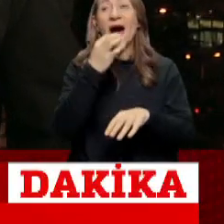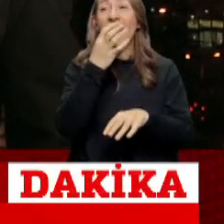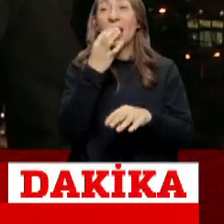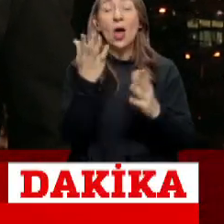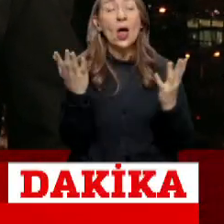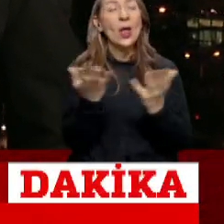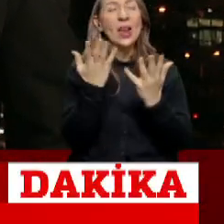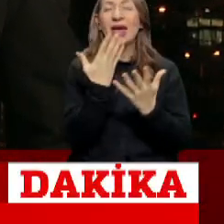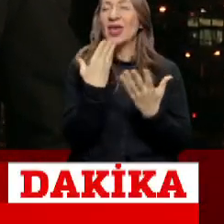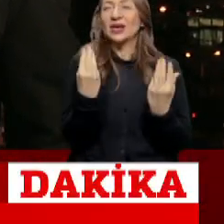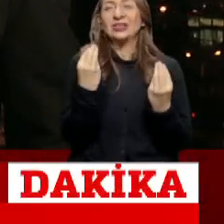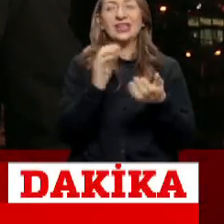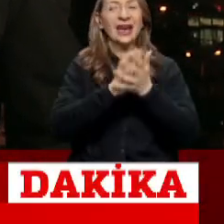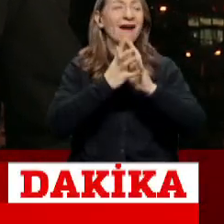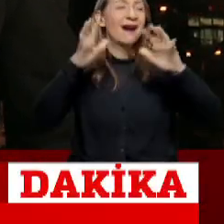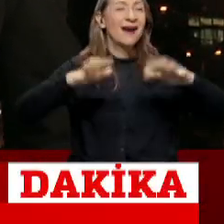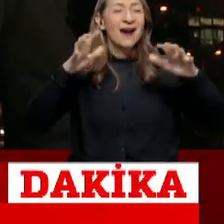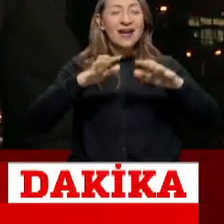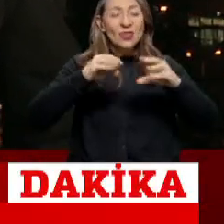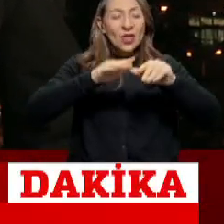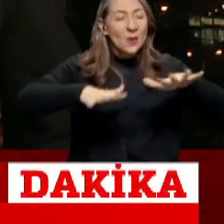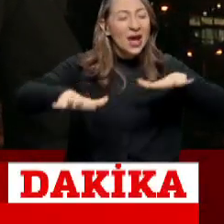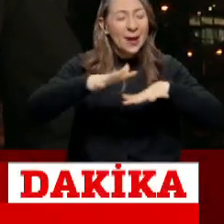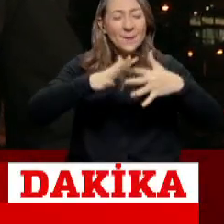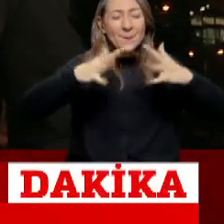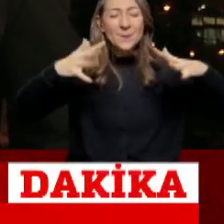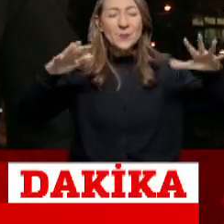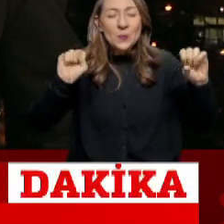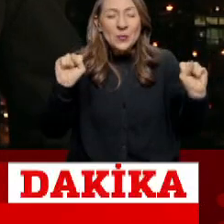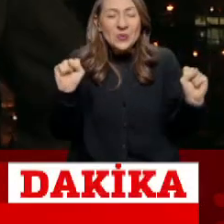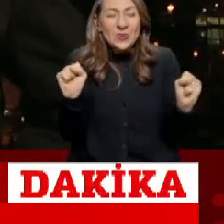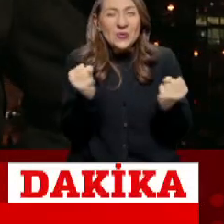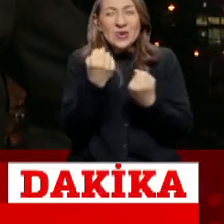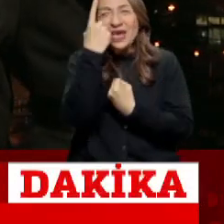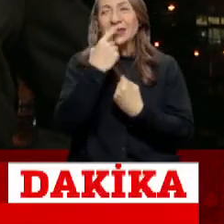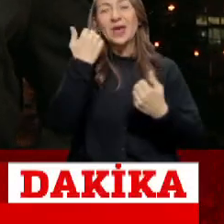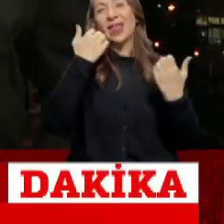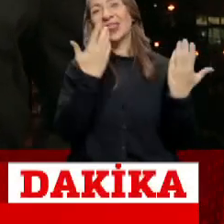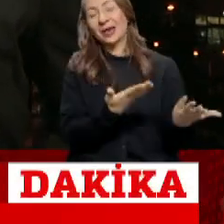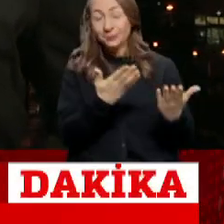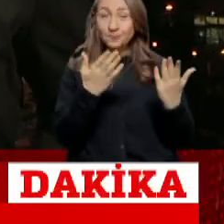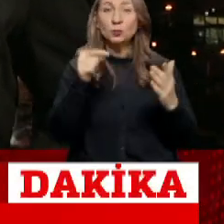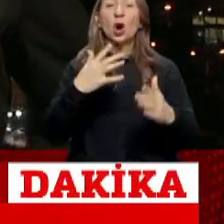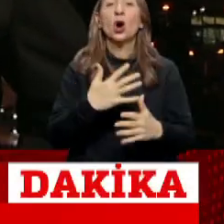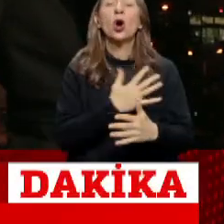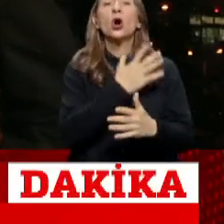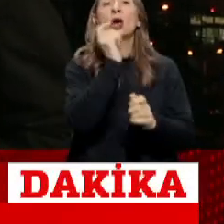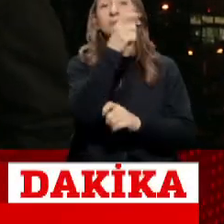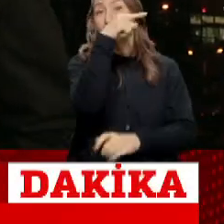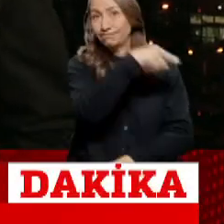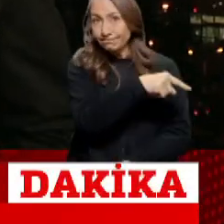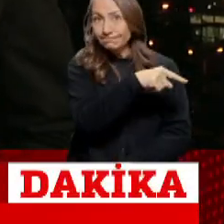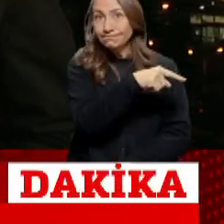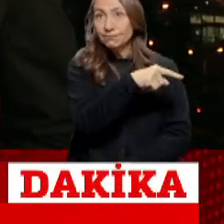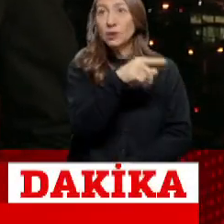Ankara'ya öyle yakışırdı ki kar, asfaltlar ışıldar, buz tutardı resmi yalanlar. Bugün Kongrezyum'da